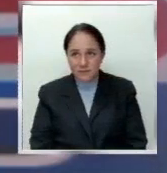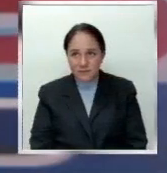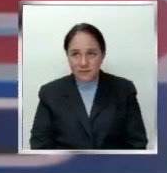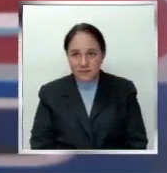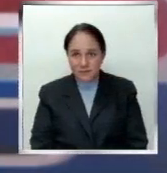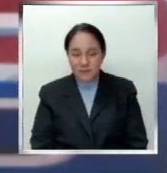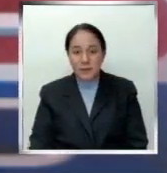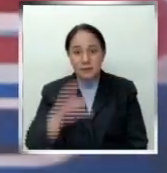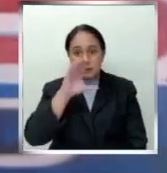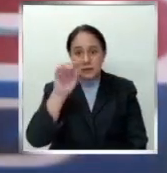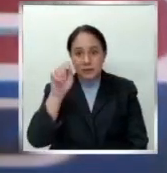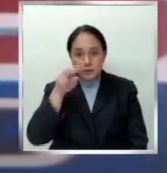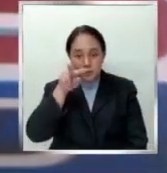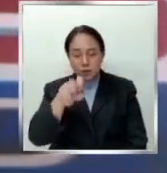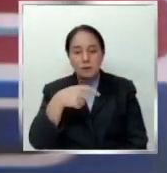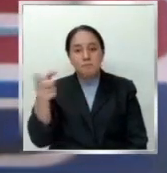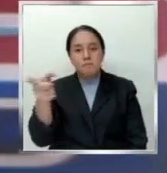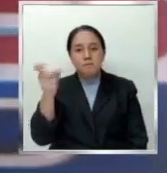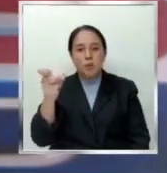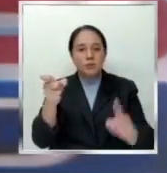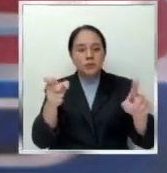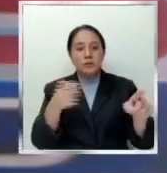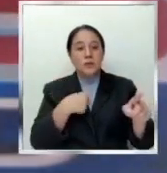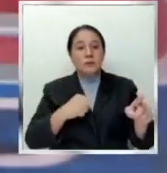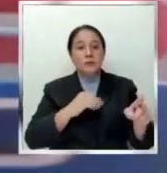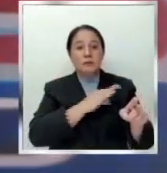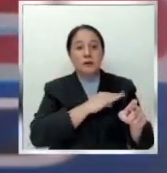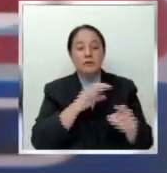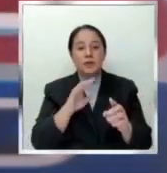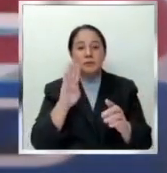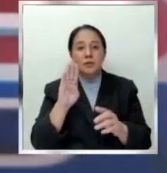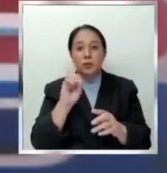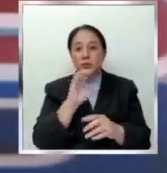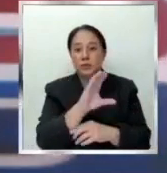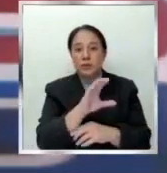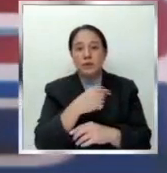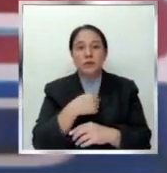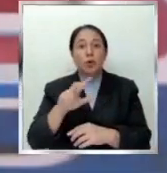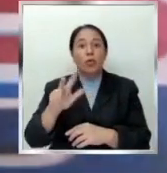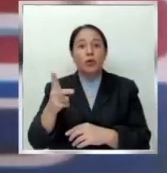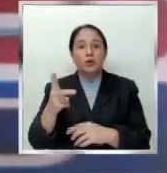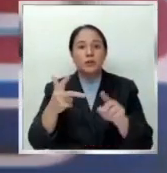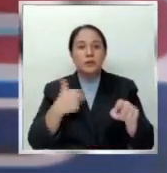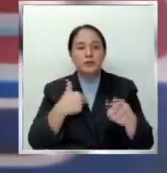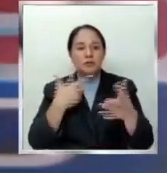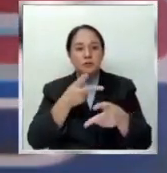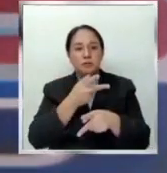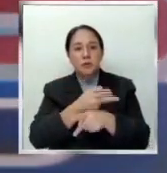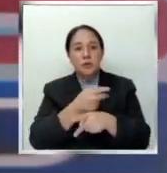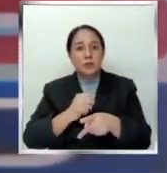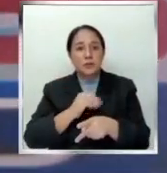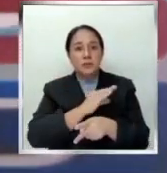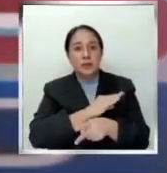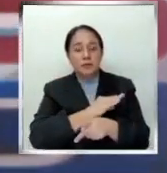Hulikam sa Maynila ang pamamaril sa isang tauhan ng Bureau of Customs at lumalabas na ikatlo na pala siya sa mga tinambang tauhan ng